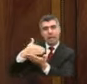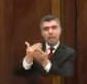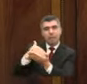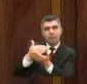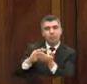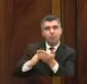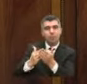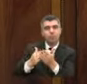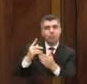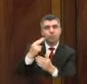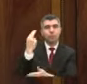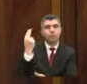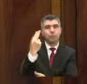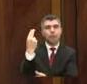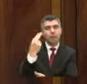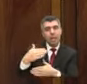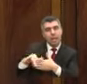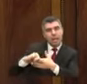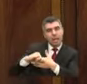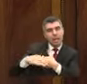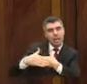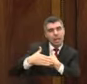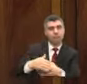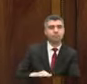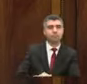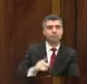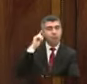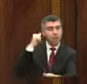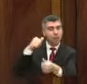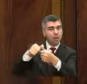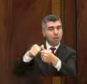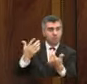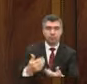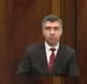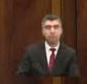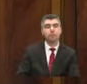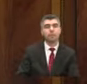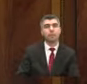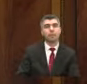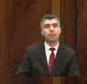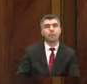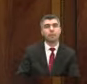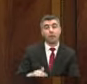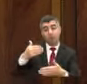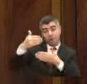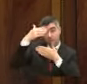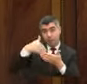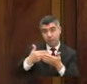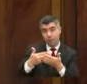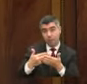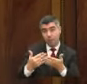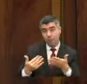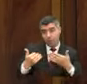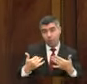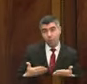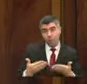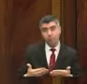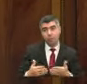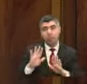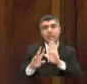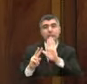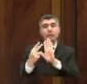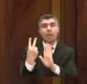القرب وتكافؤ الفرص. للتذكير، تتوفر بلادنا اليوم على 12 جامعة عمومية